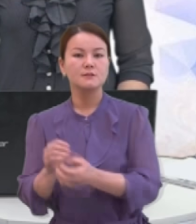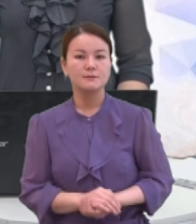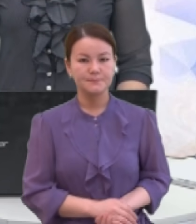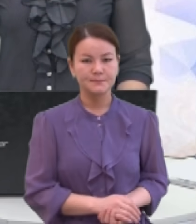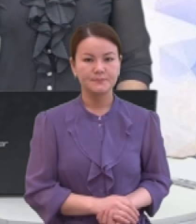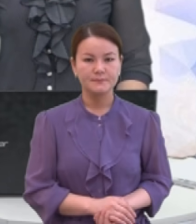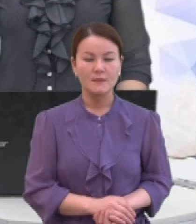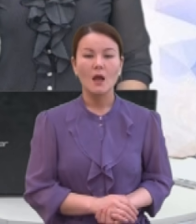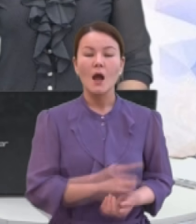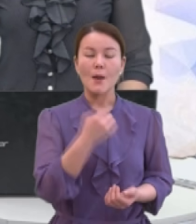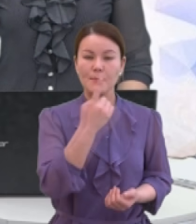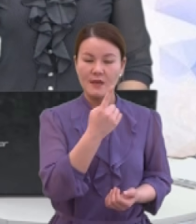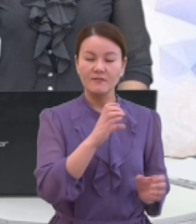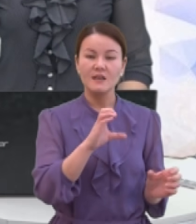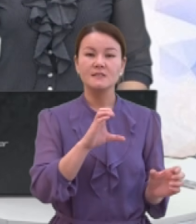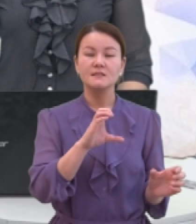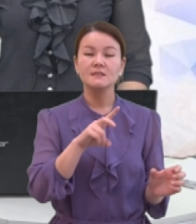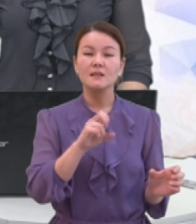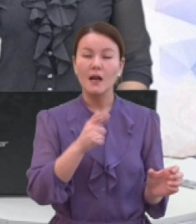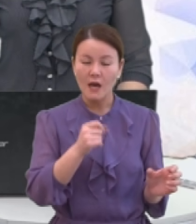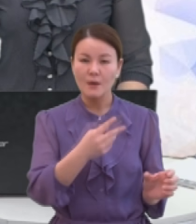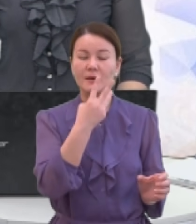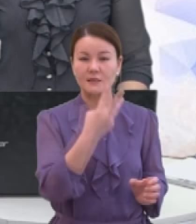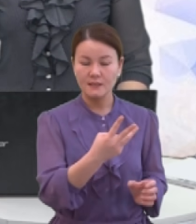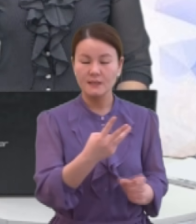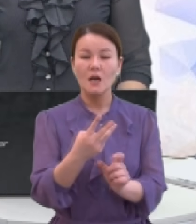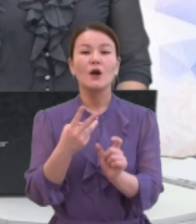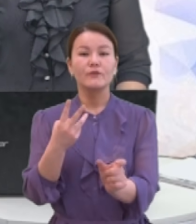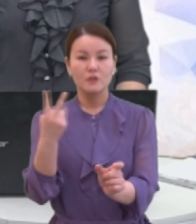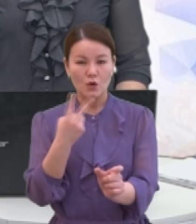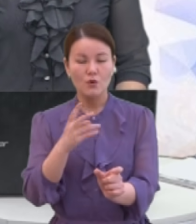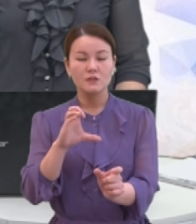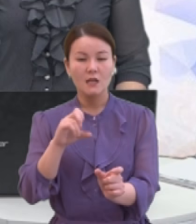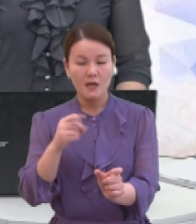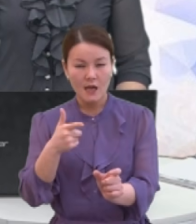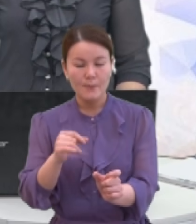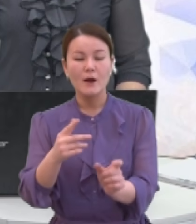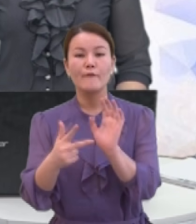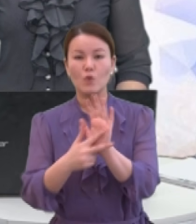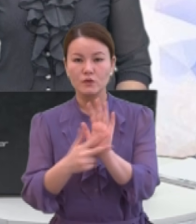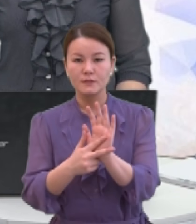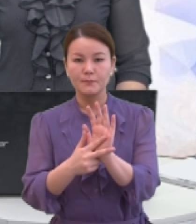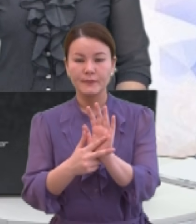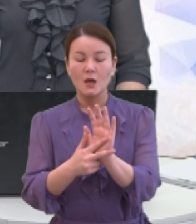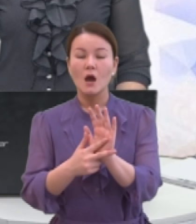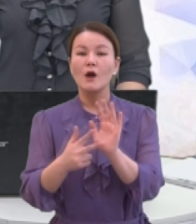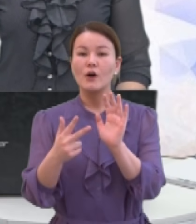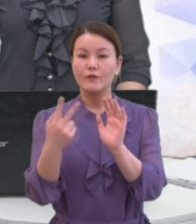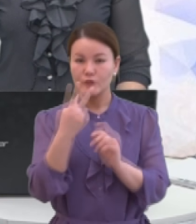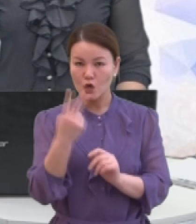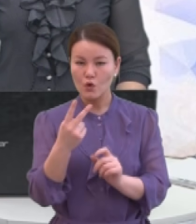первое слагаемое 3 второе слагаемое 8 второе слагаемое 8